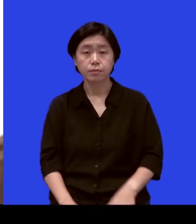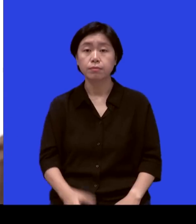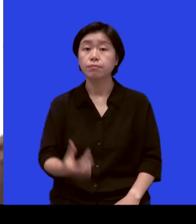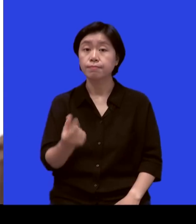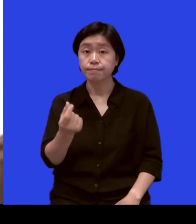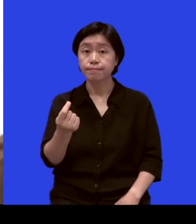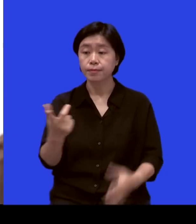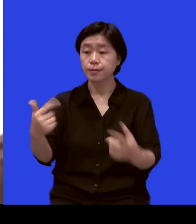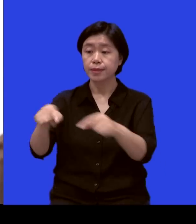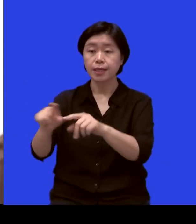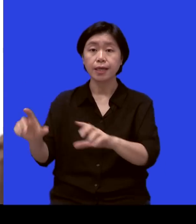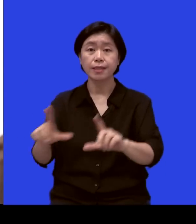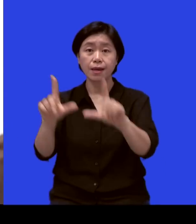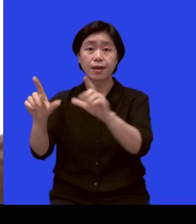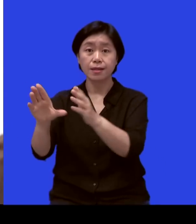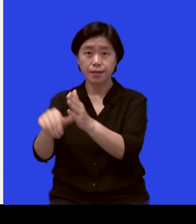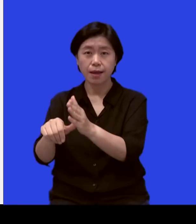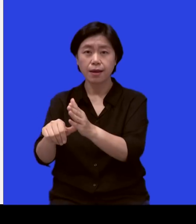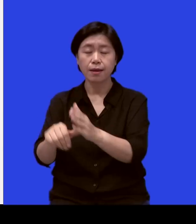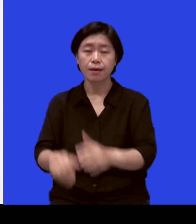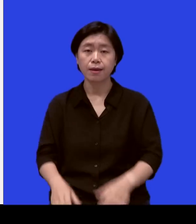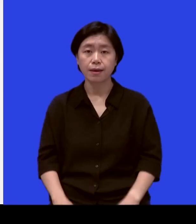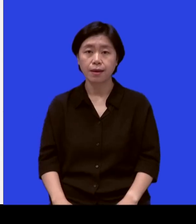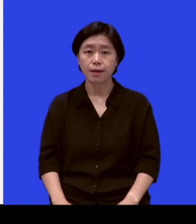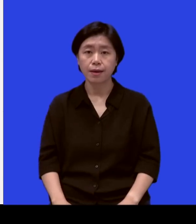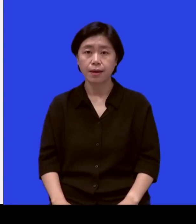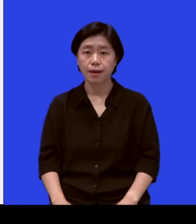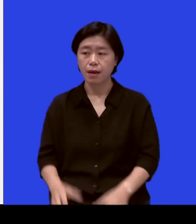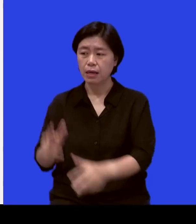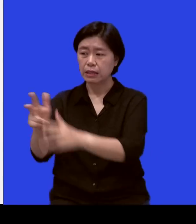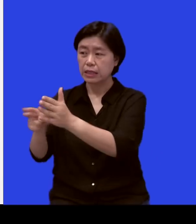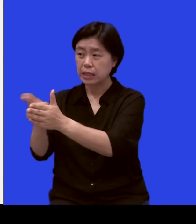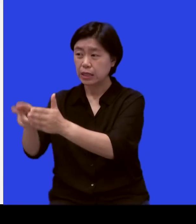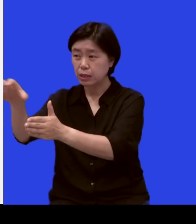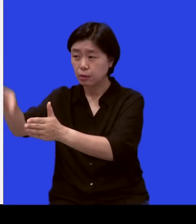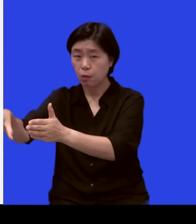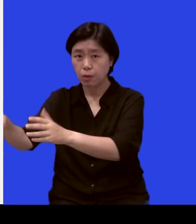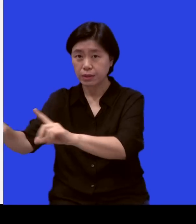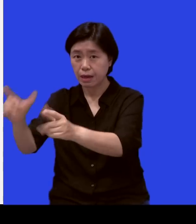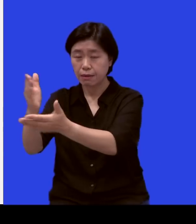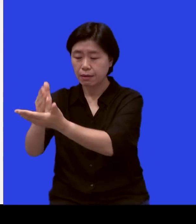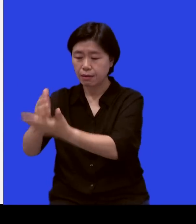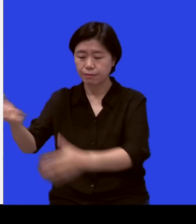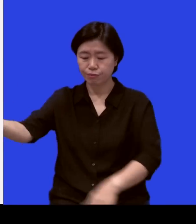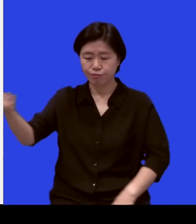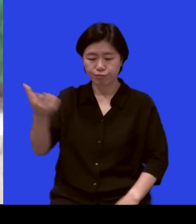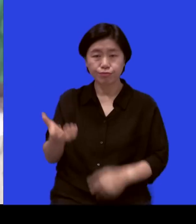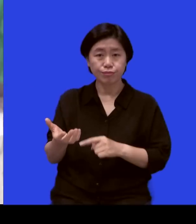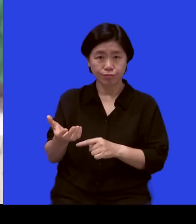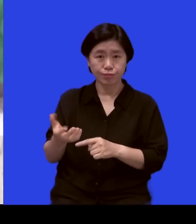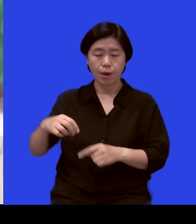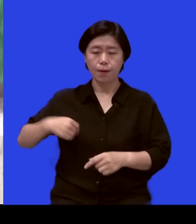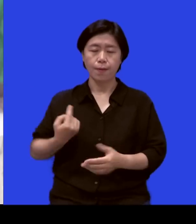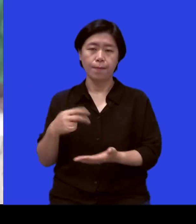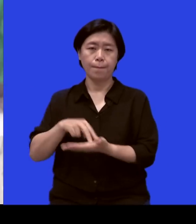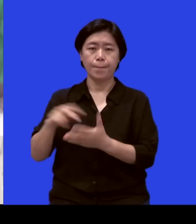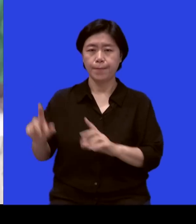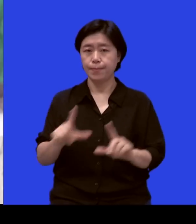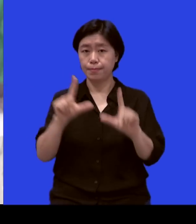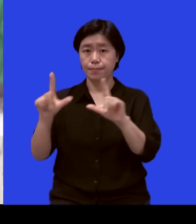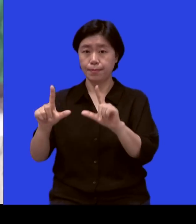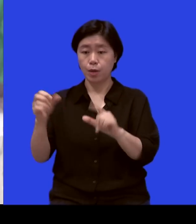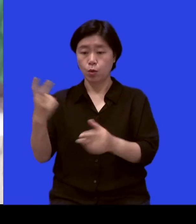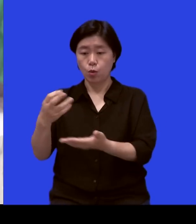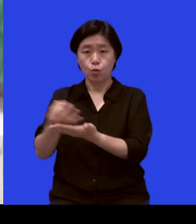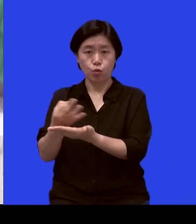이제 그 완전 자립은 아니지만 노숙에서 나와서 자기의 독립적인 자립을 준비하는 그런 수익을 과정이었죠. 만들어낼 수 있는,